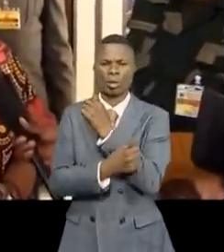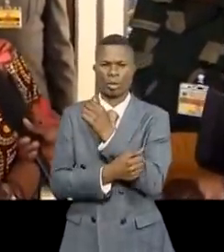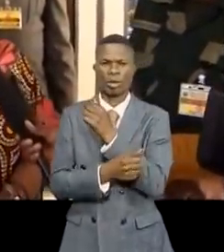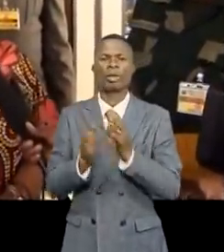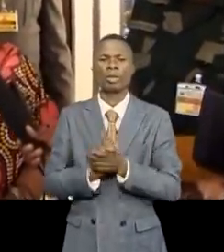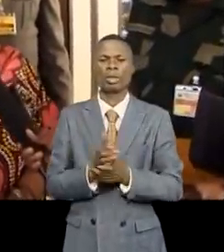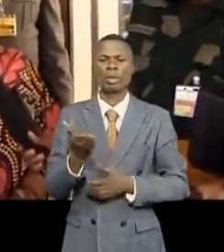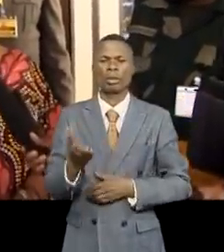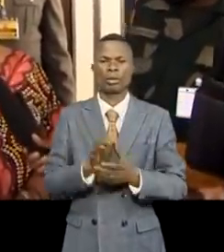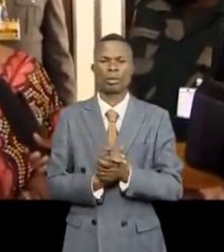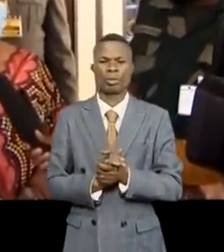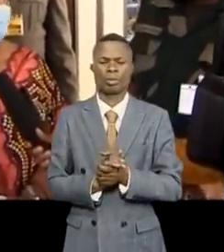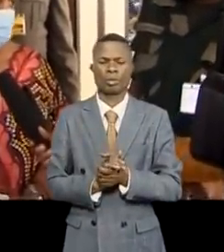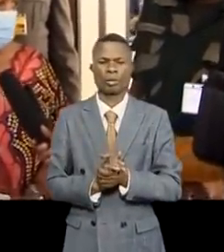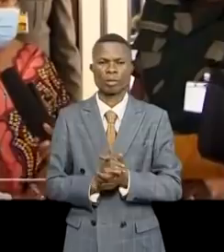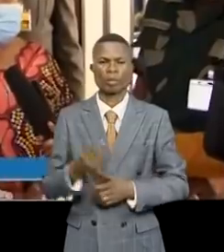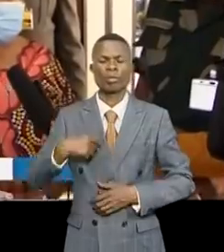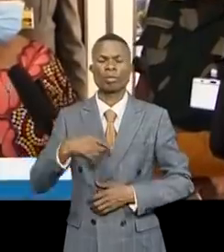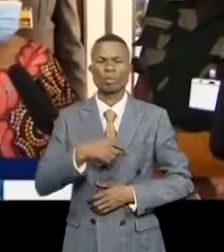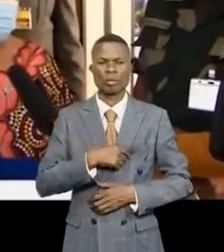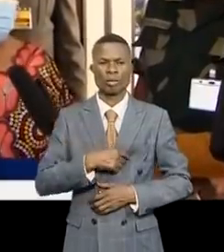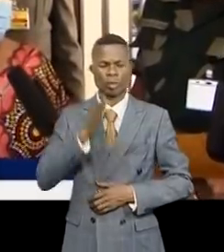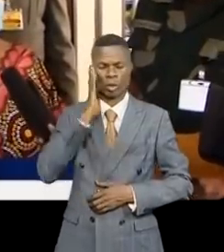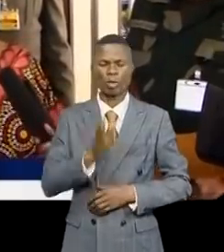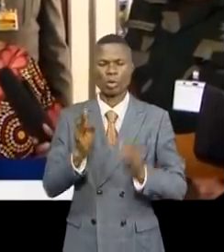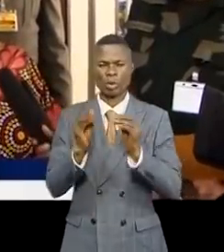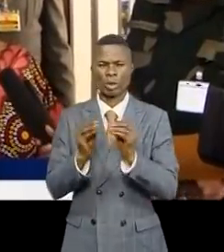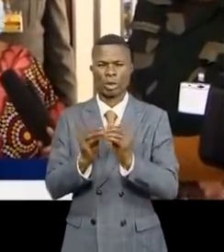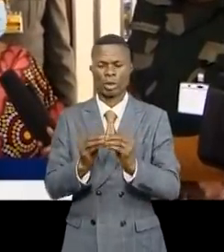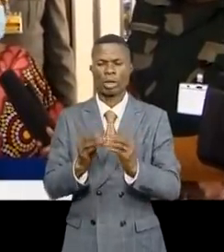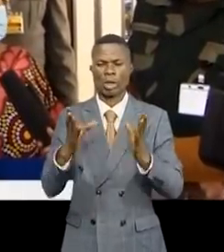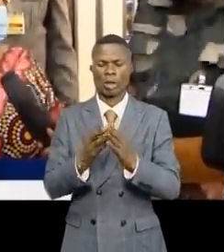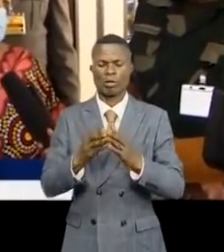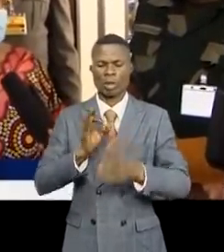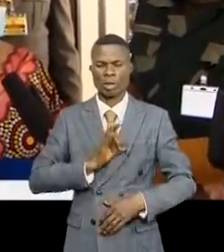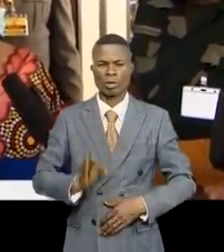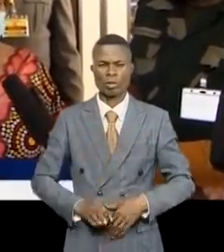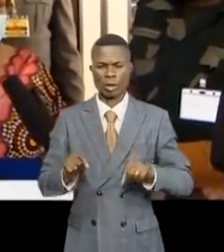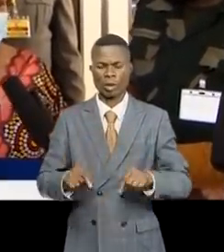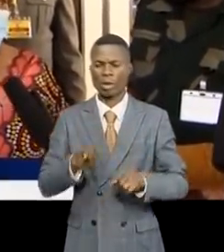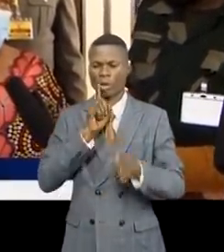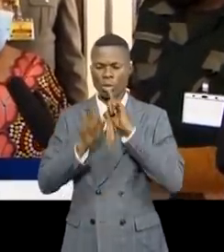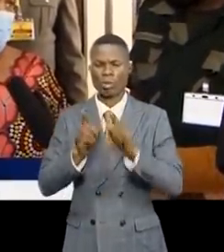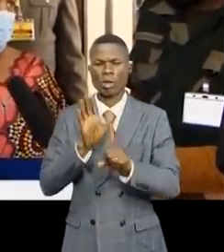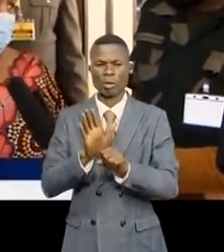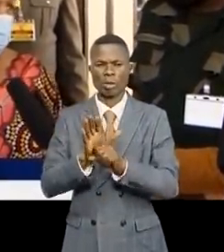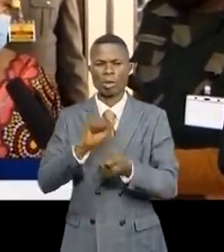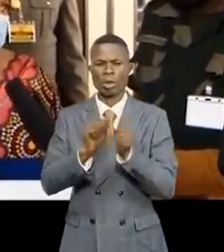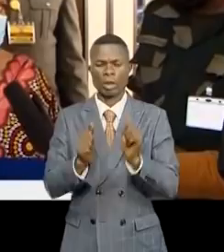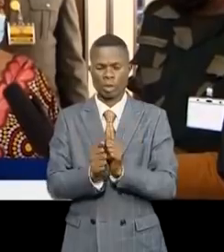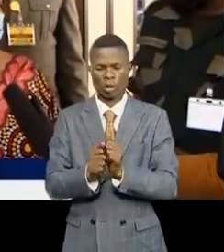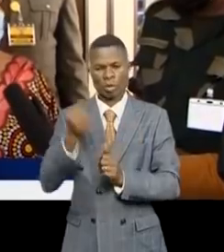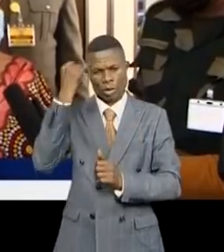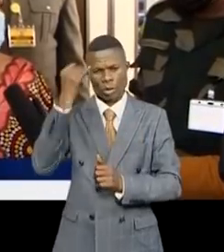good meeting. Ça a été une bonne réunion avec le chef de l'État. Nous avons discuté sur les questions d'intérêt